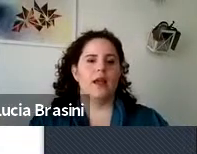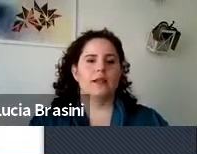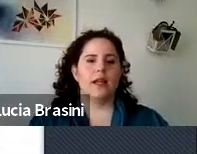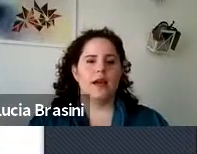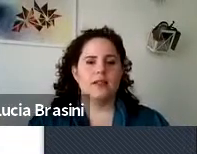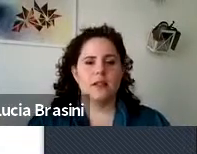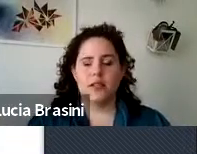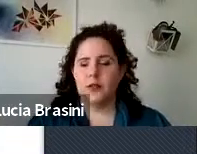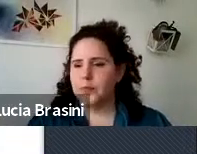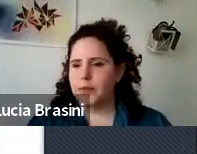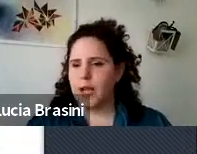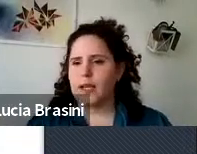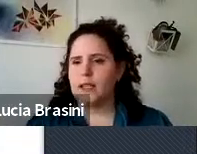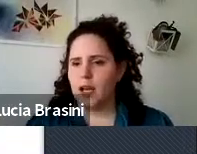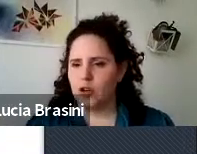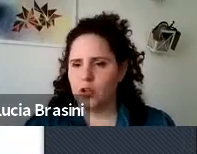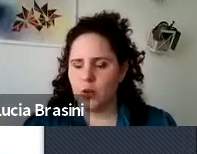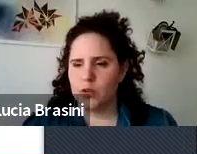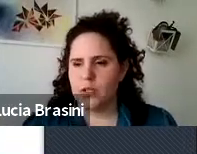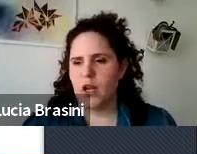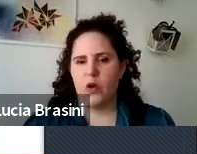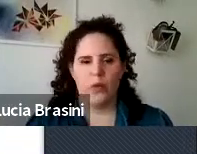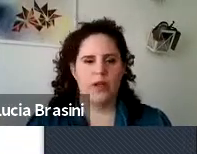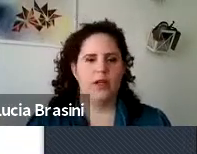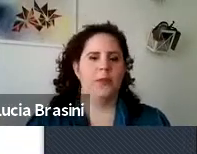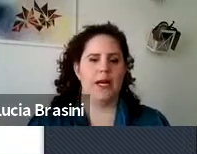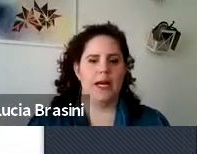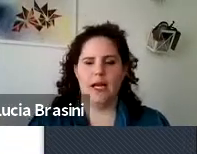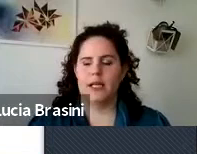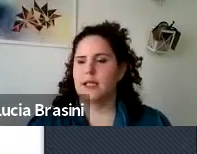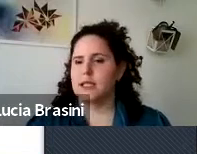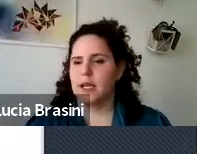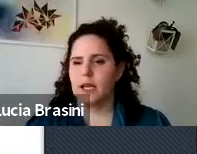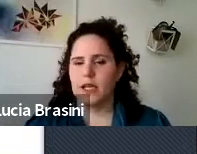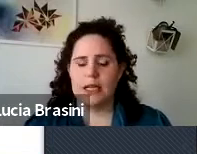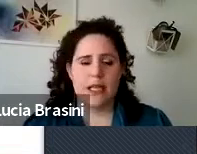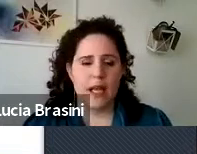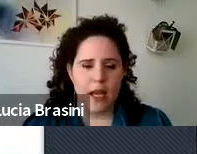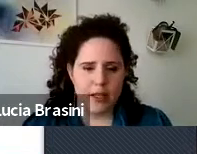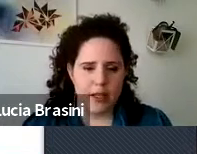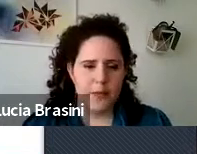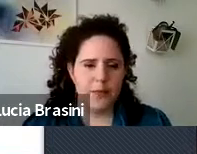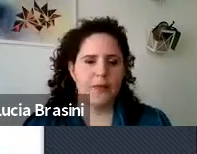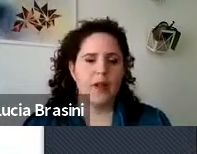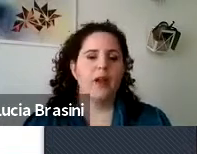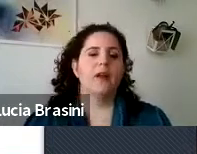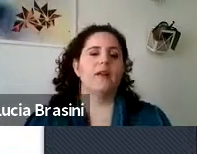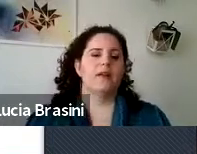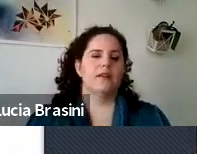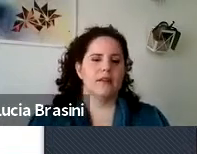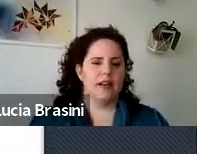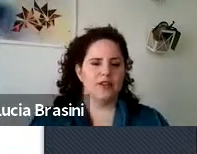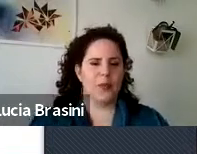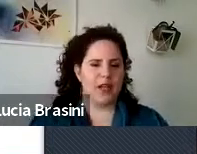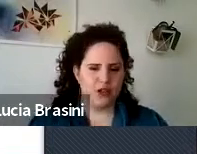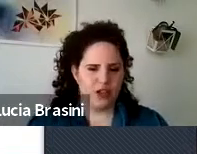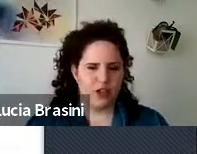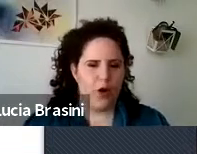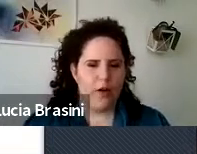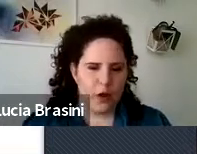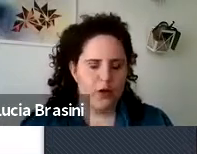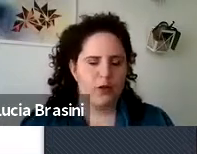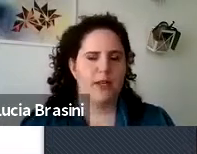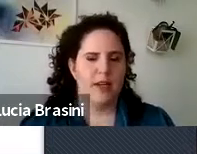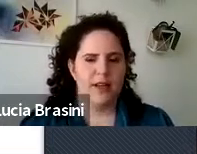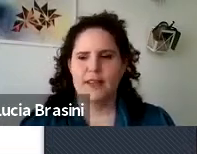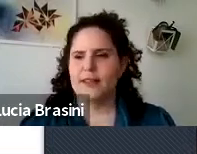inutile. E testi all'interno del museo, quindi pannelli, didascalie, schede. Spesso